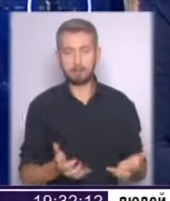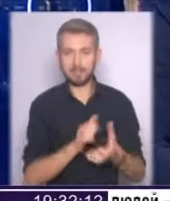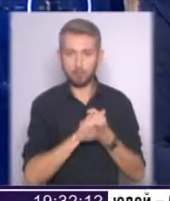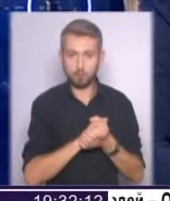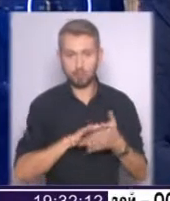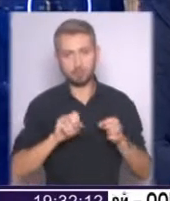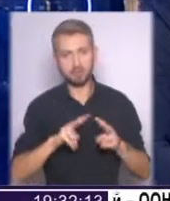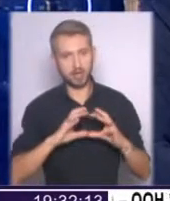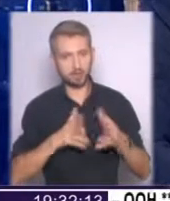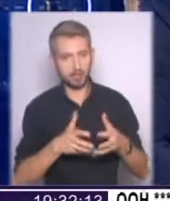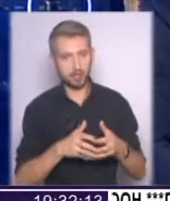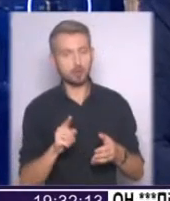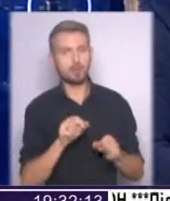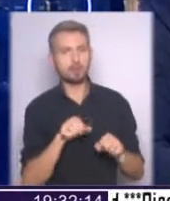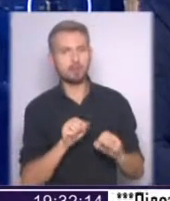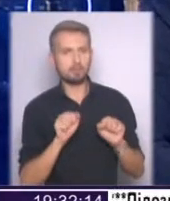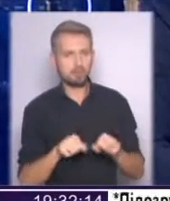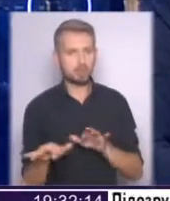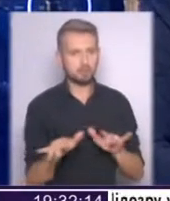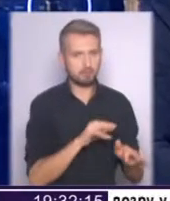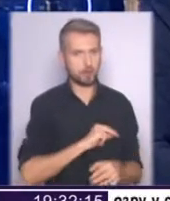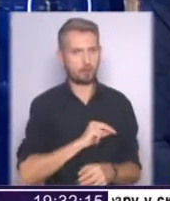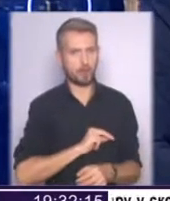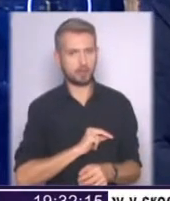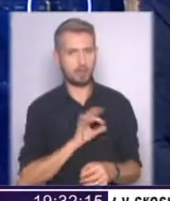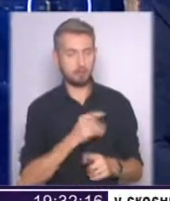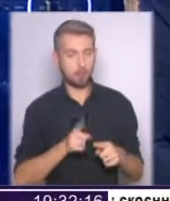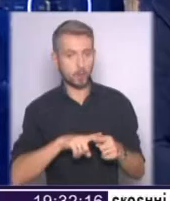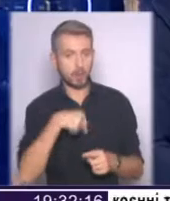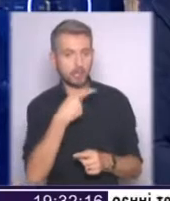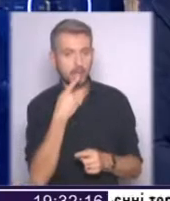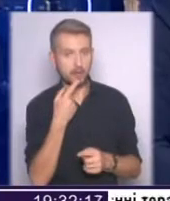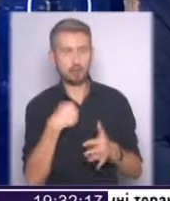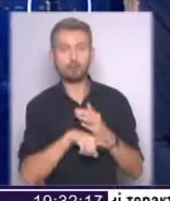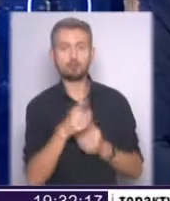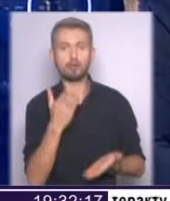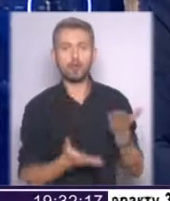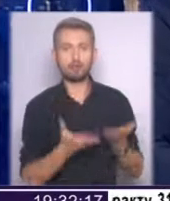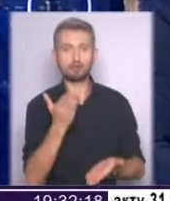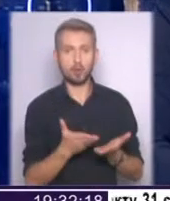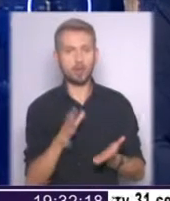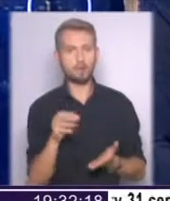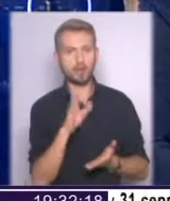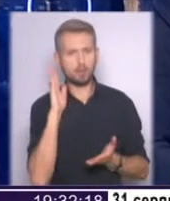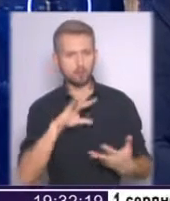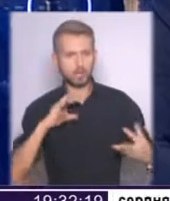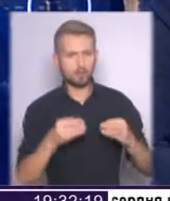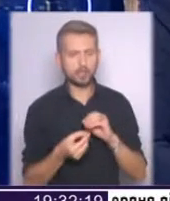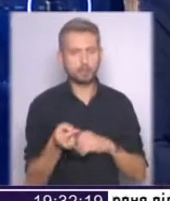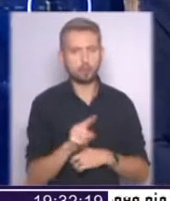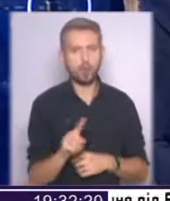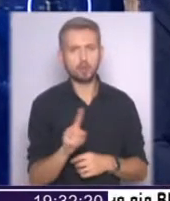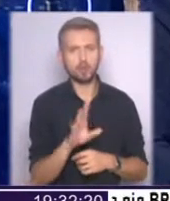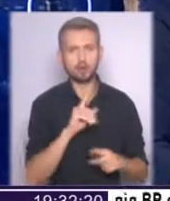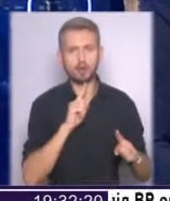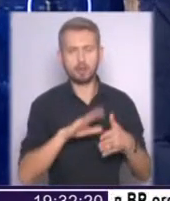в світі. Міг бути дієвим і міг працювати. Власне, про це йдеться. Тому що якщо все буде зводитись до того, що в